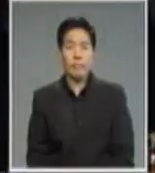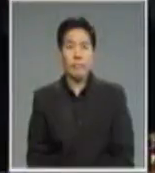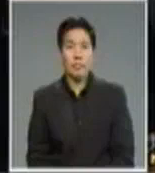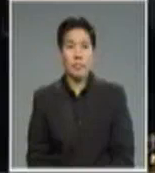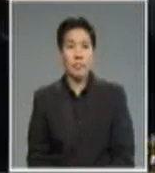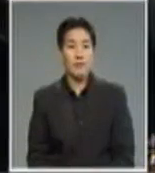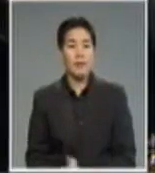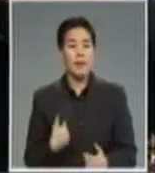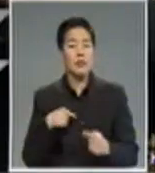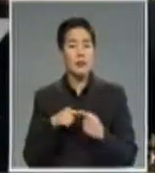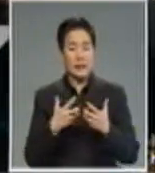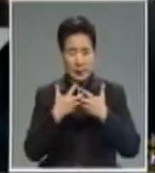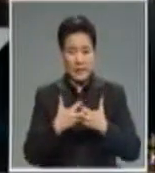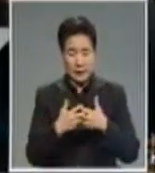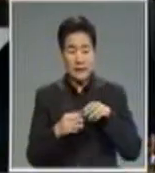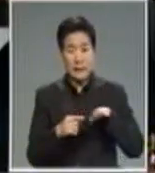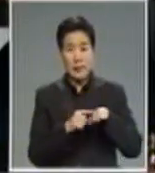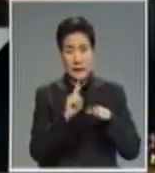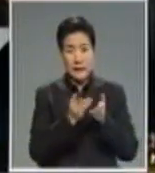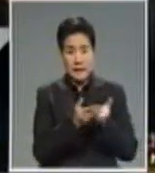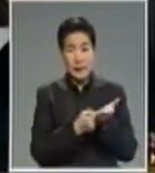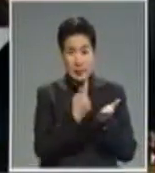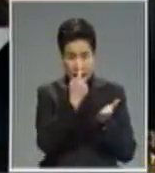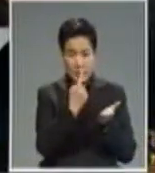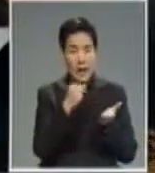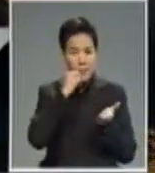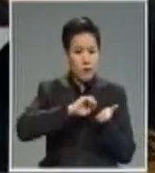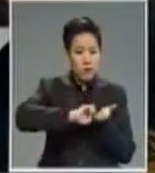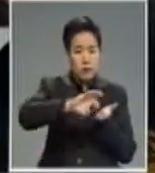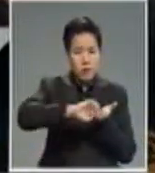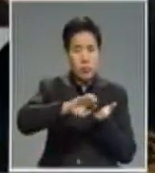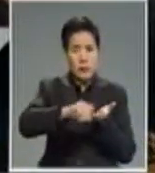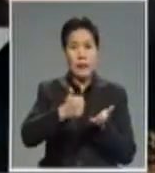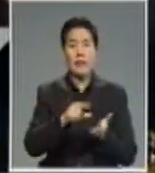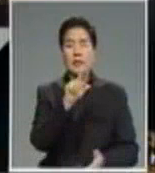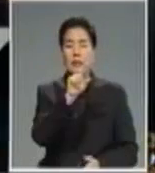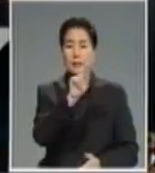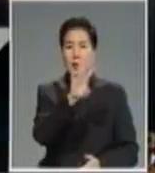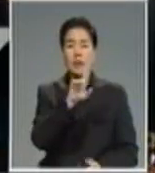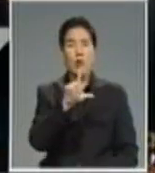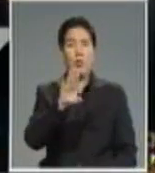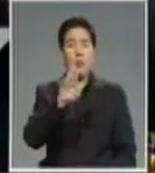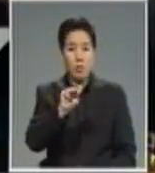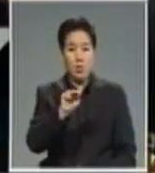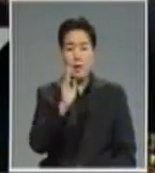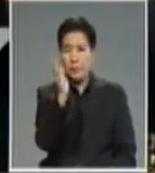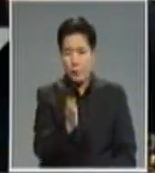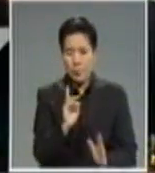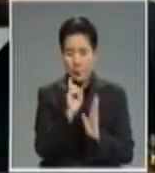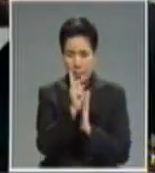ในส่วนของเครื่องผลักดันน้ำนะครับ1เครื่องเนี่ยครับเขาจะมีขีดความสามารถในการผลักดันน้ำได้24นะครับ24ลูกบาศก์เมตรนะครับต่อนาทีต่อเ